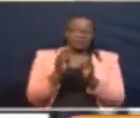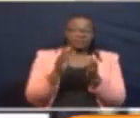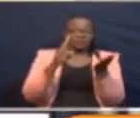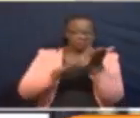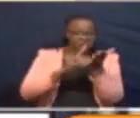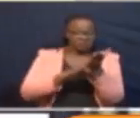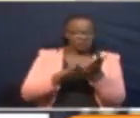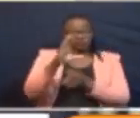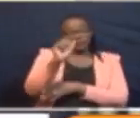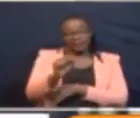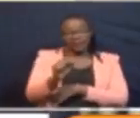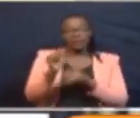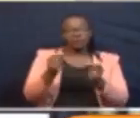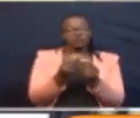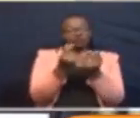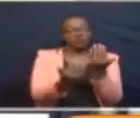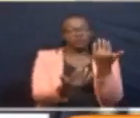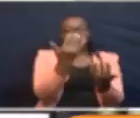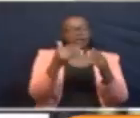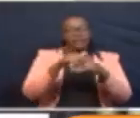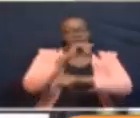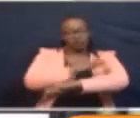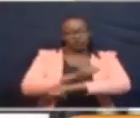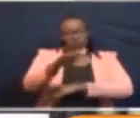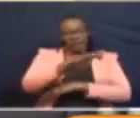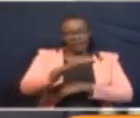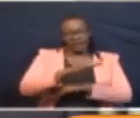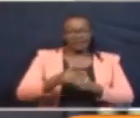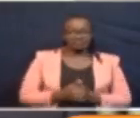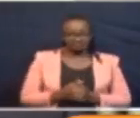yatasuluhisha visa vya moto shuleni. Hassan Mugambi, Citizen Nipashe.